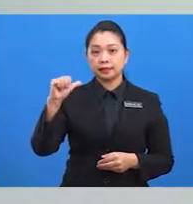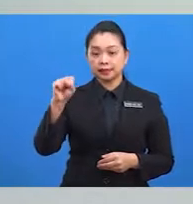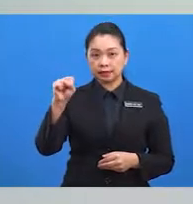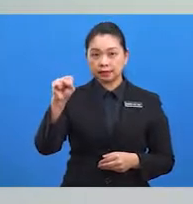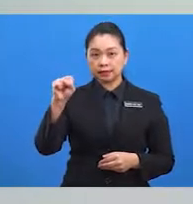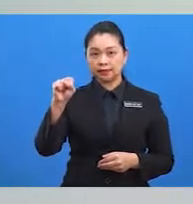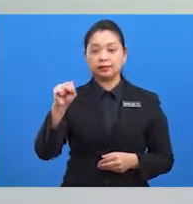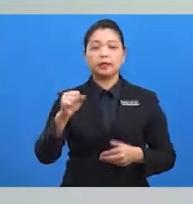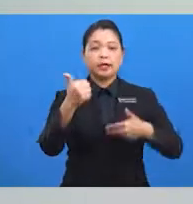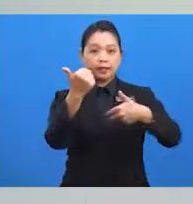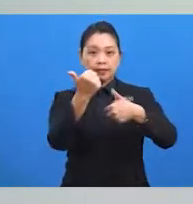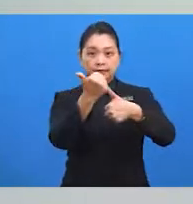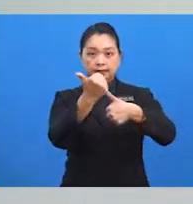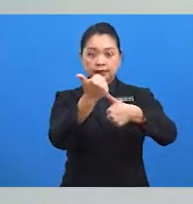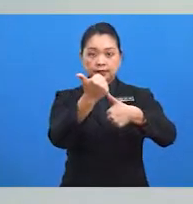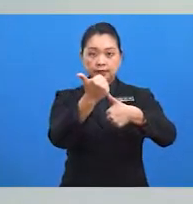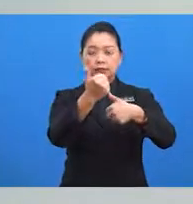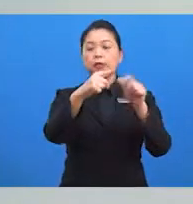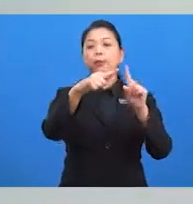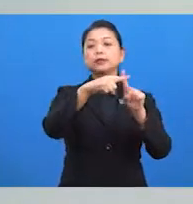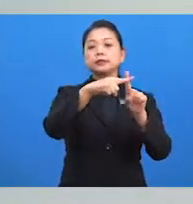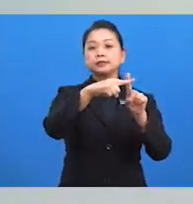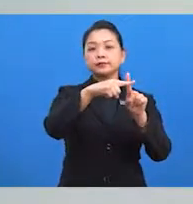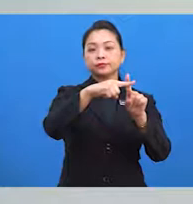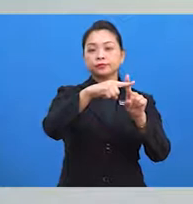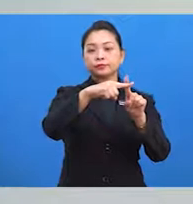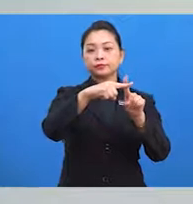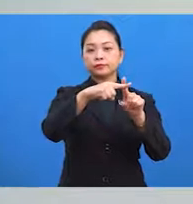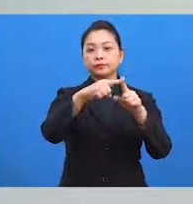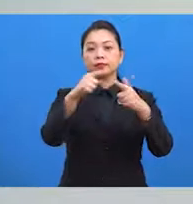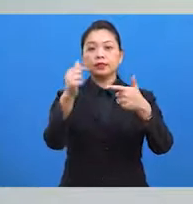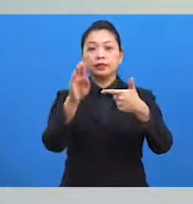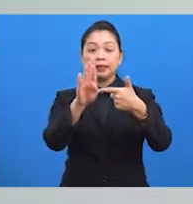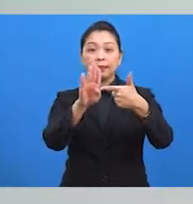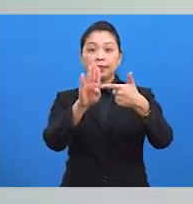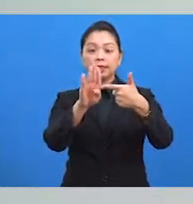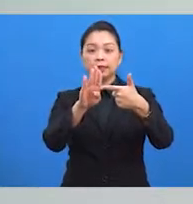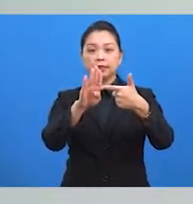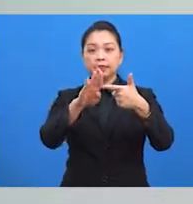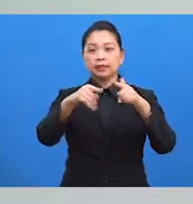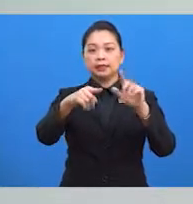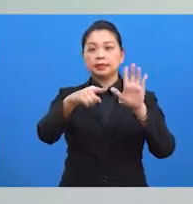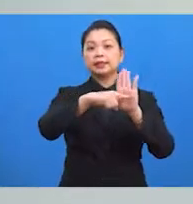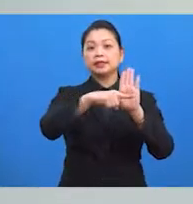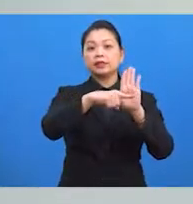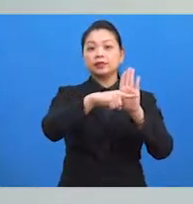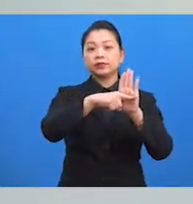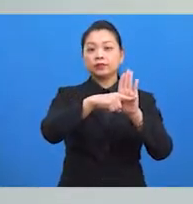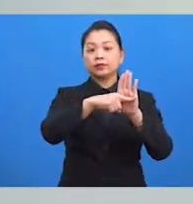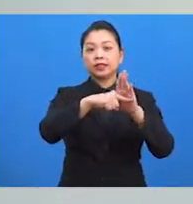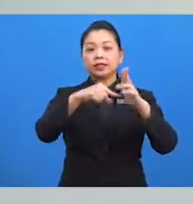sinar alfa per charge positif Sinar beta percasi negatif